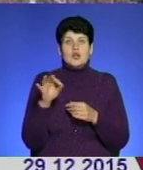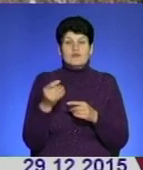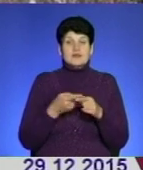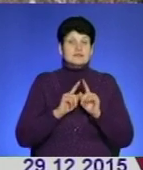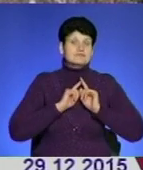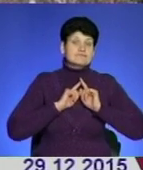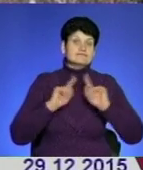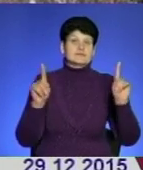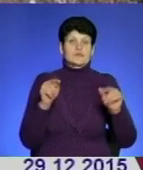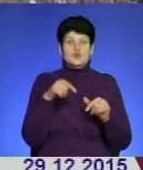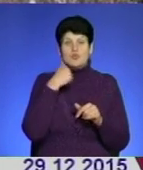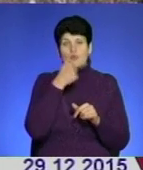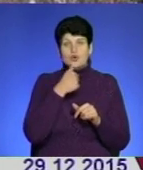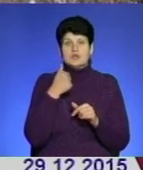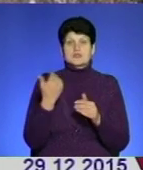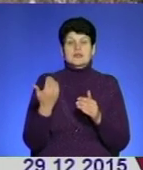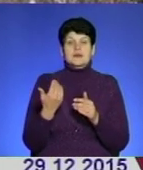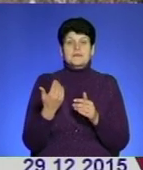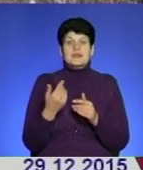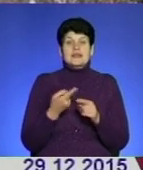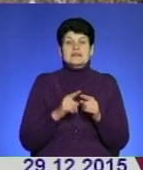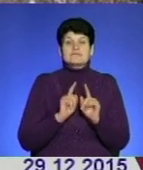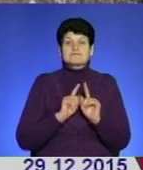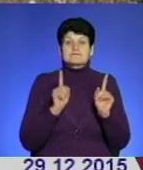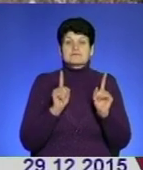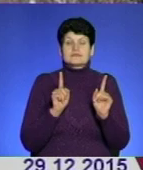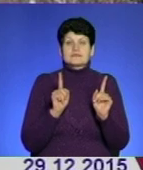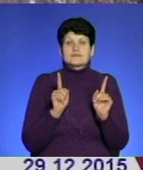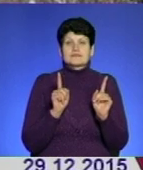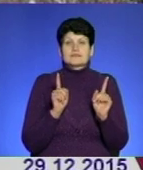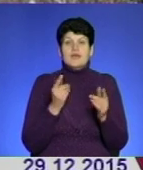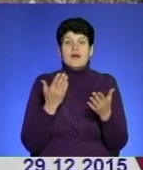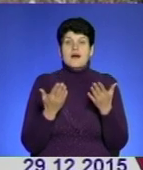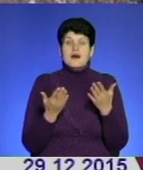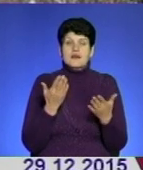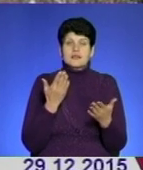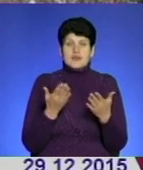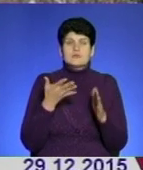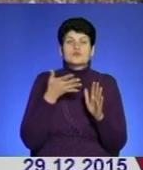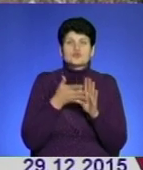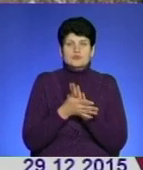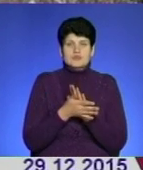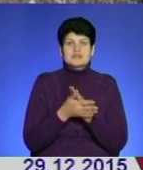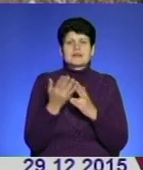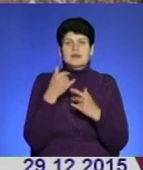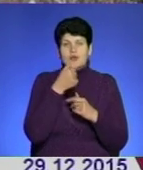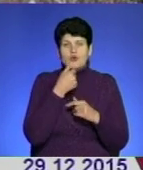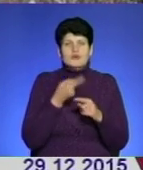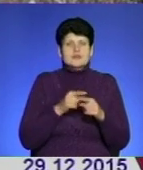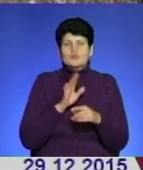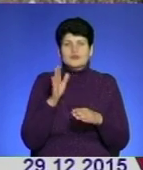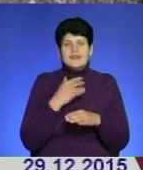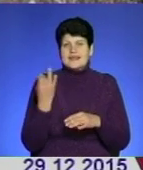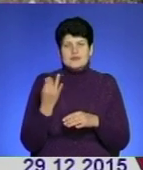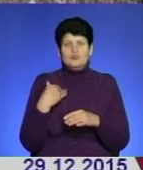да, новорічної ілюмінації. Це така родзинка, але зрозуміло, що за декілька років вона вже приїсть, і це вже буде не так цікаво.